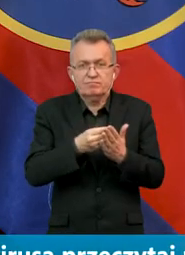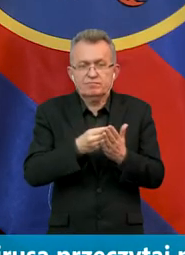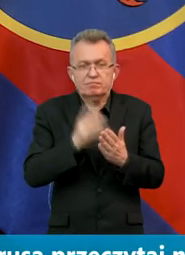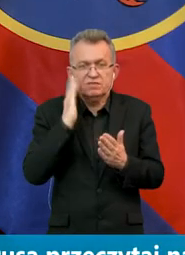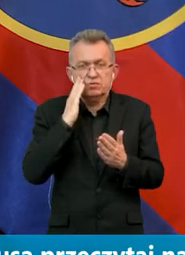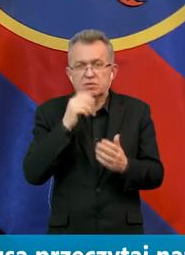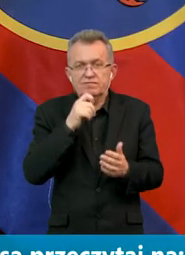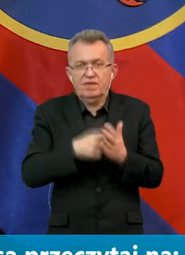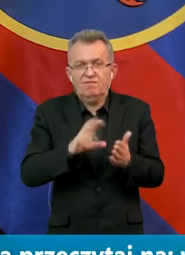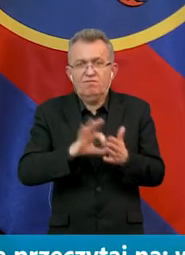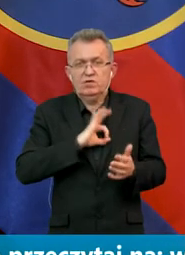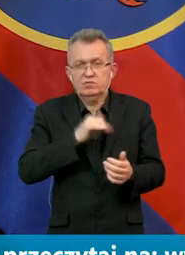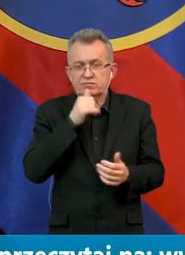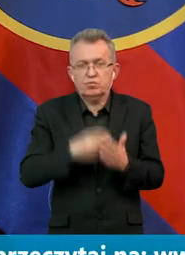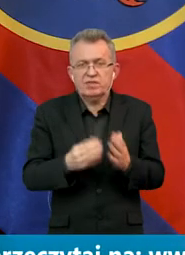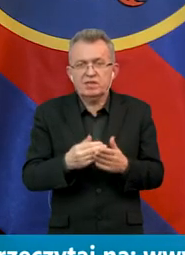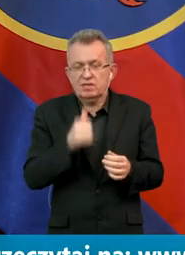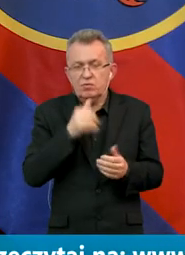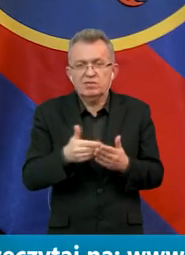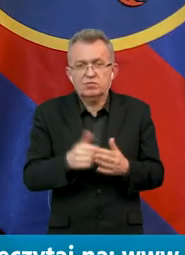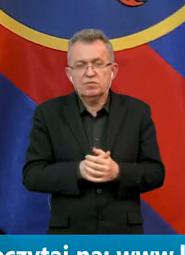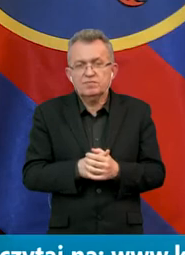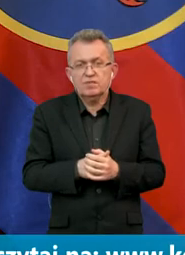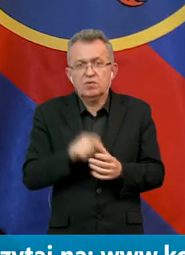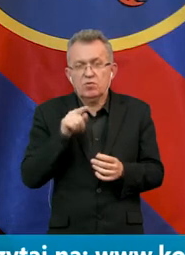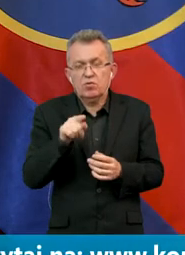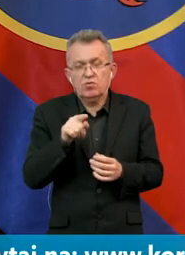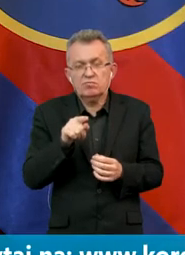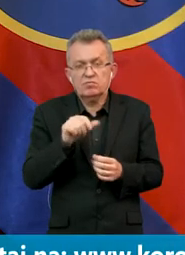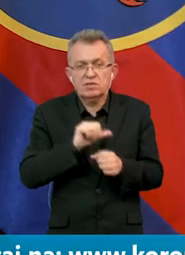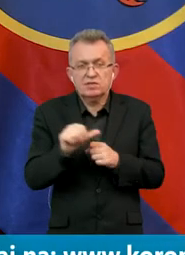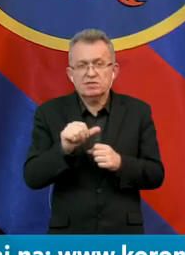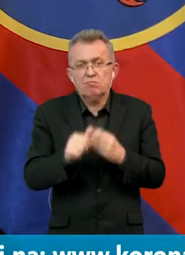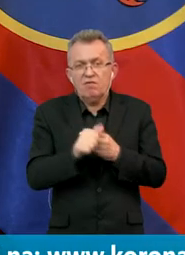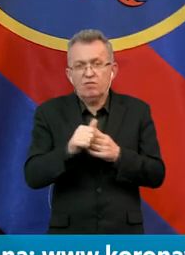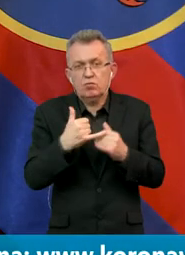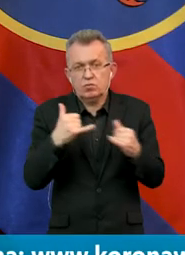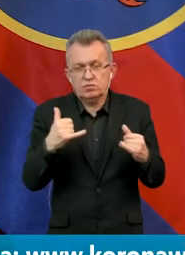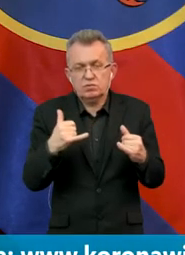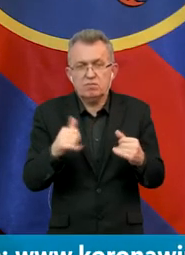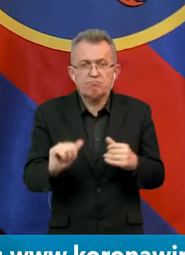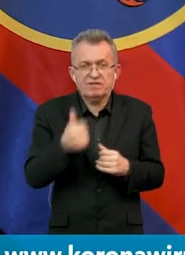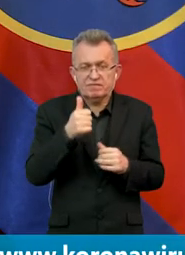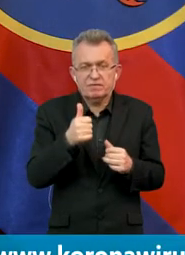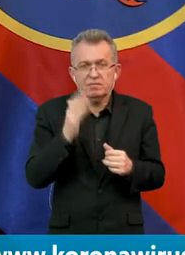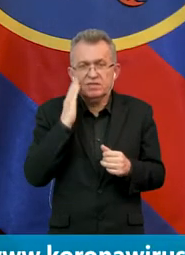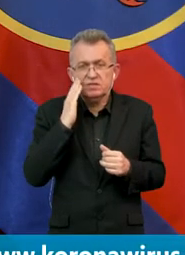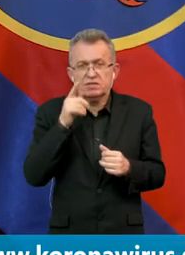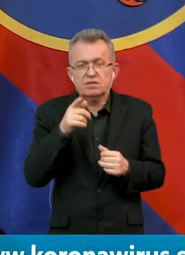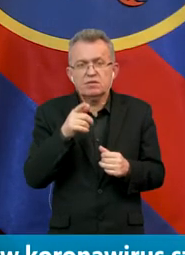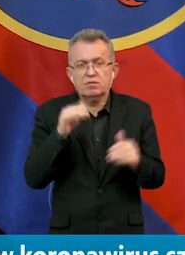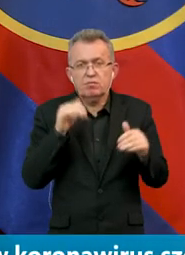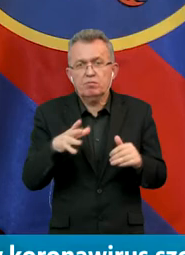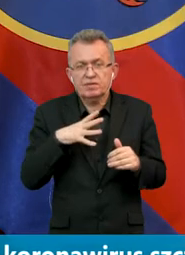mieszkania? Pani Igo, no to może wynikać z wielu powodów. Po pierwsze, mieszkanie pani rodziców może